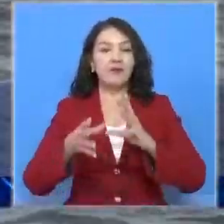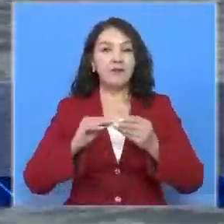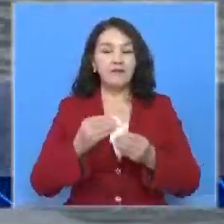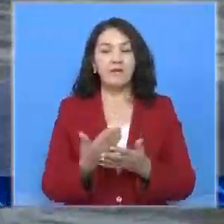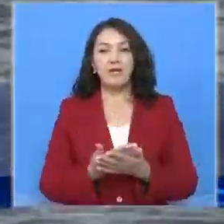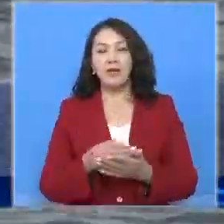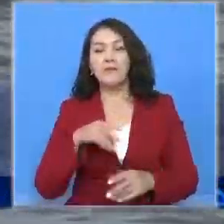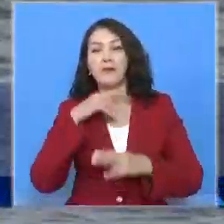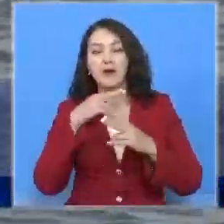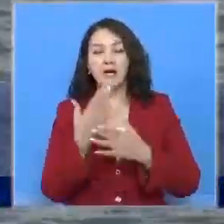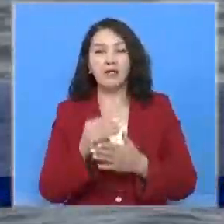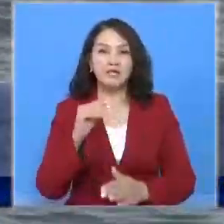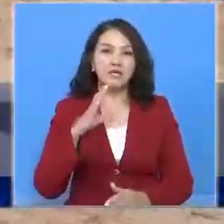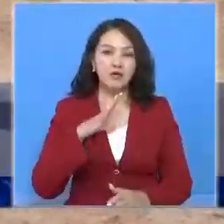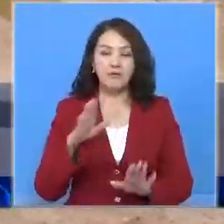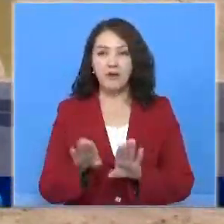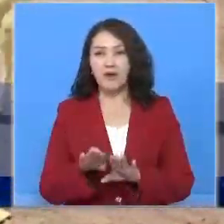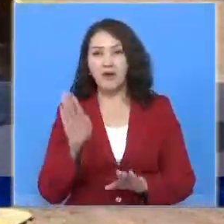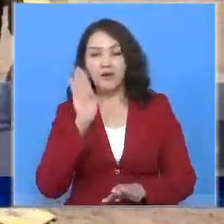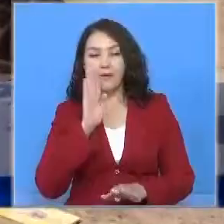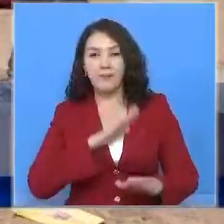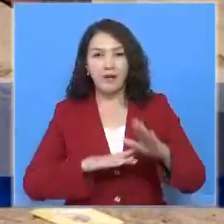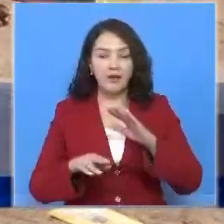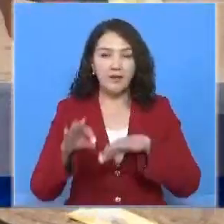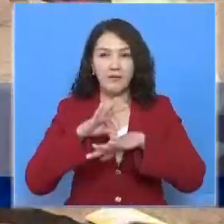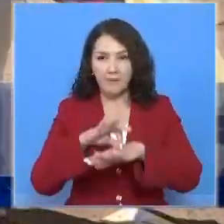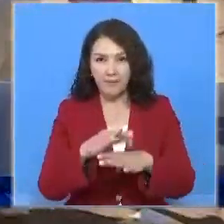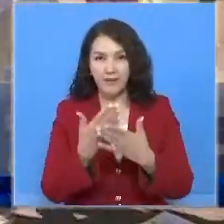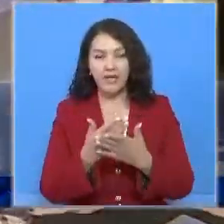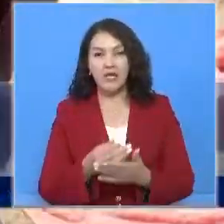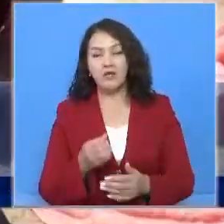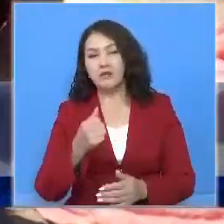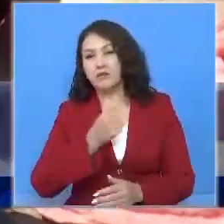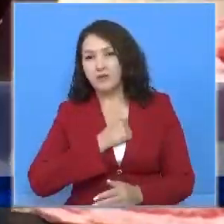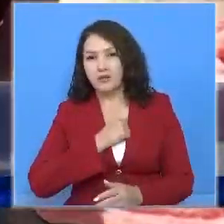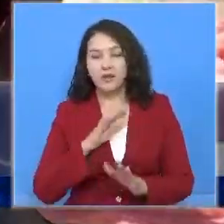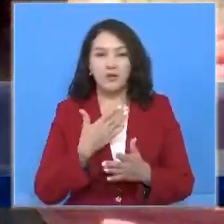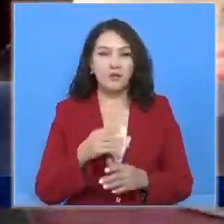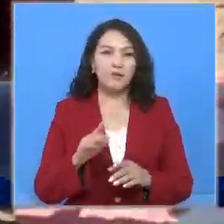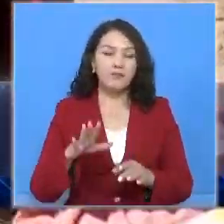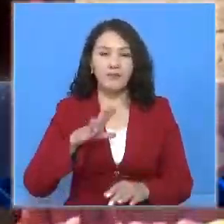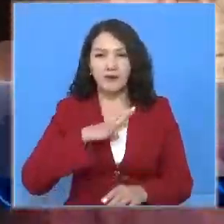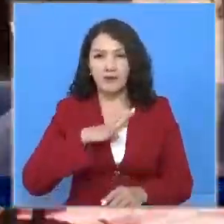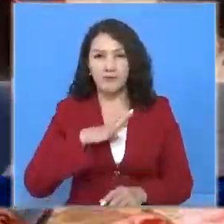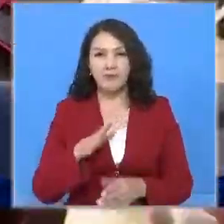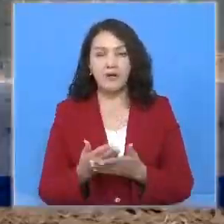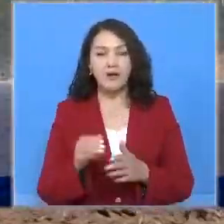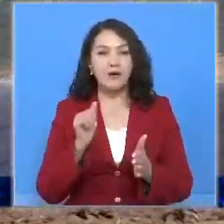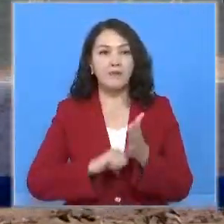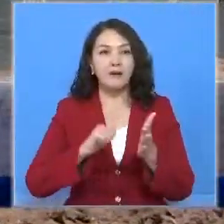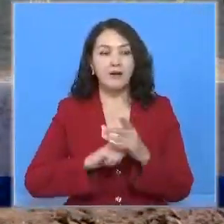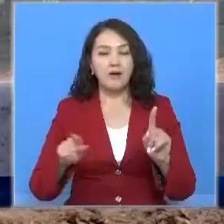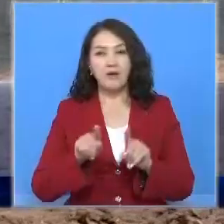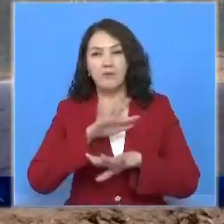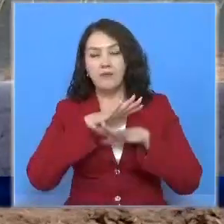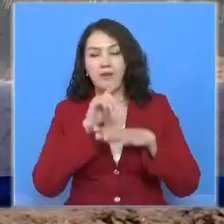по предупреждению чрезвычайных ситуаций на водоеме ведется. Тем не менее, трагичные случаи – не редкость. Это происходит по той причине, что